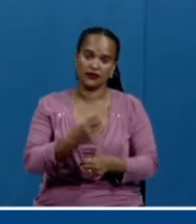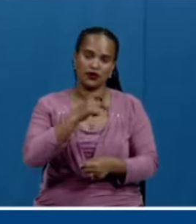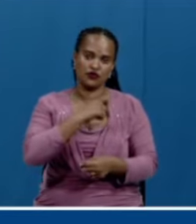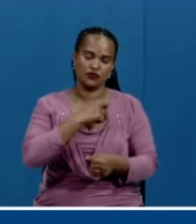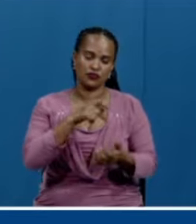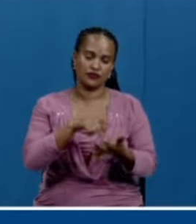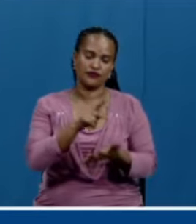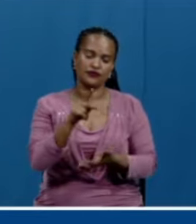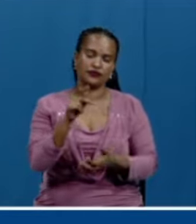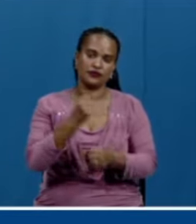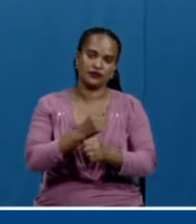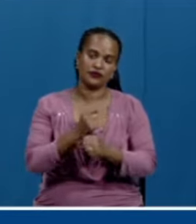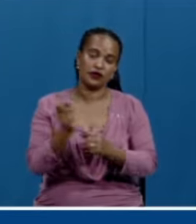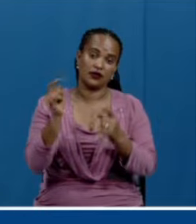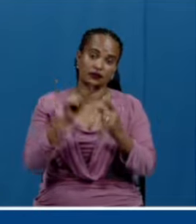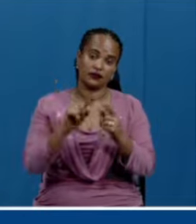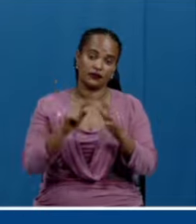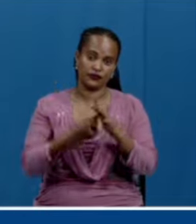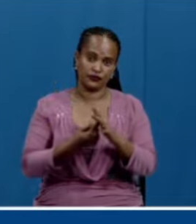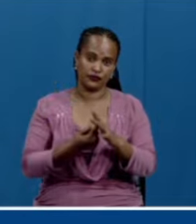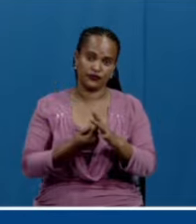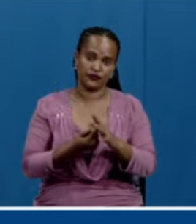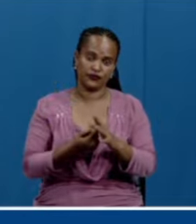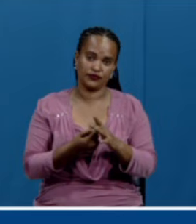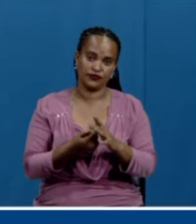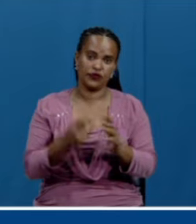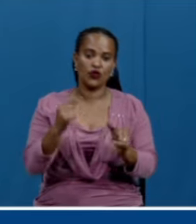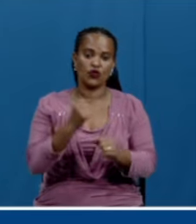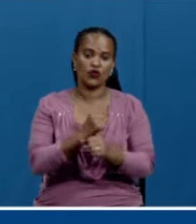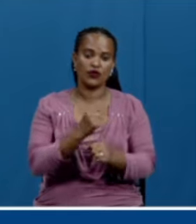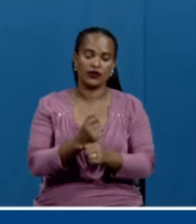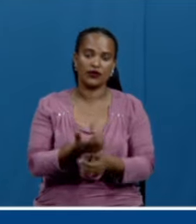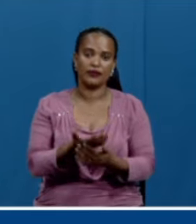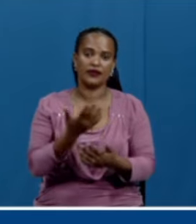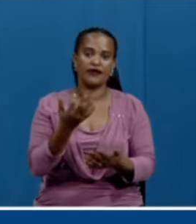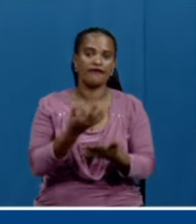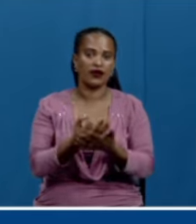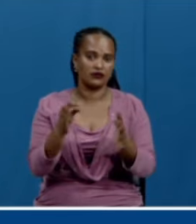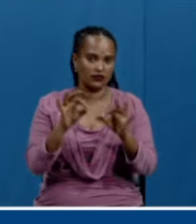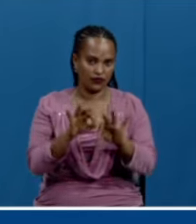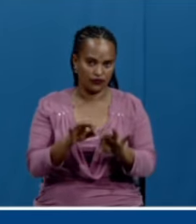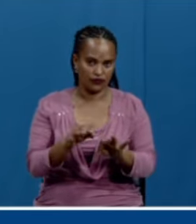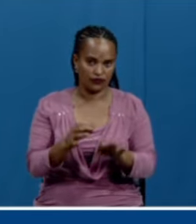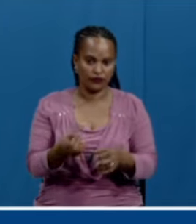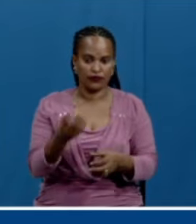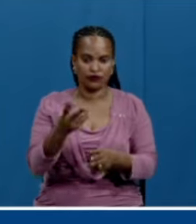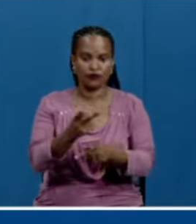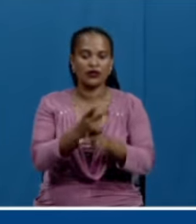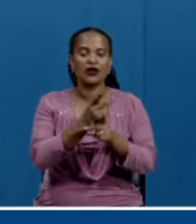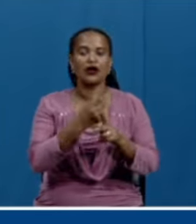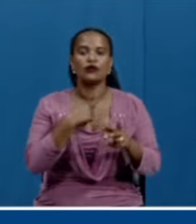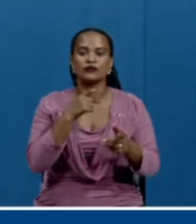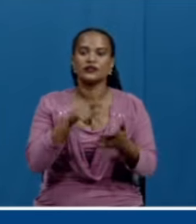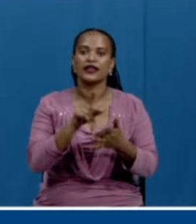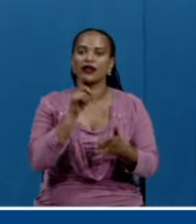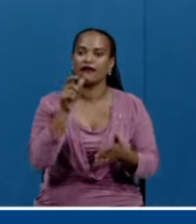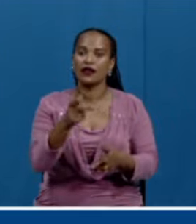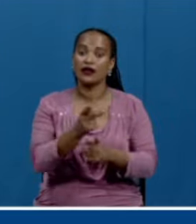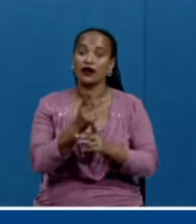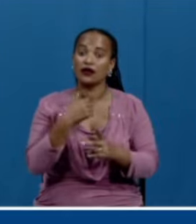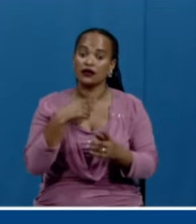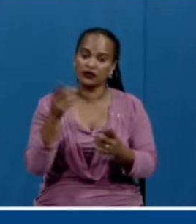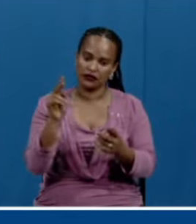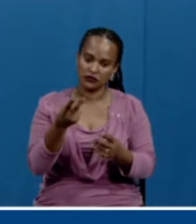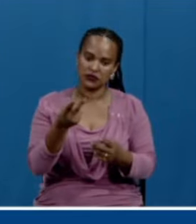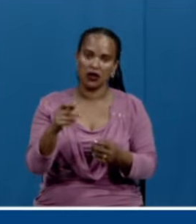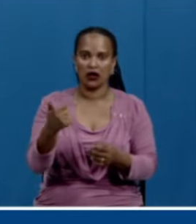ዝኸፍልሉ ስራሕ ክሻዕ ዝጅምሩ እቶት ክሻዕ ዝረኽቡ ወርኪንግ ካፒታል ዝሃ ፋይናንስ እዩ ዘድልዮም። መብዛሕትኦም ድማ ልቓሕ ኣለዎም። ዘይተኸፈለ ልቕሓ እናሃለወካ ተመሊስካ